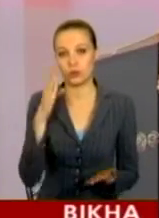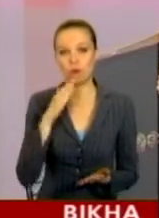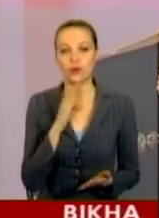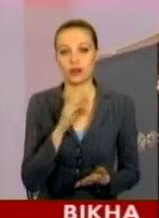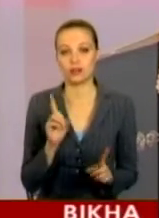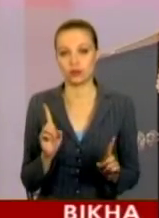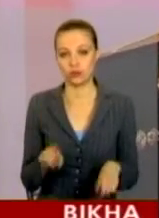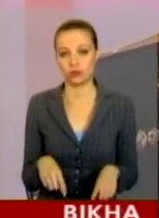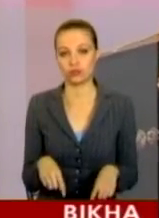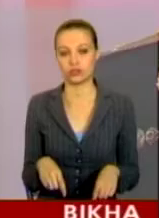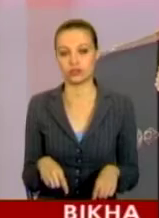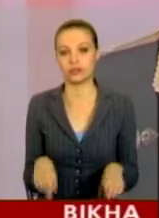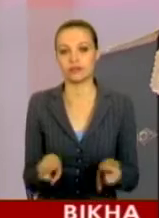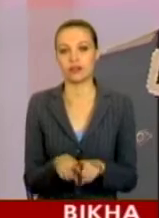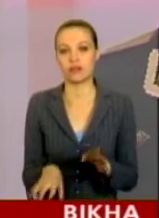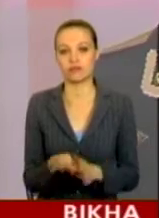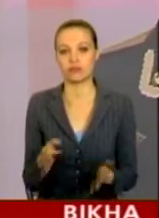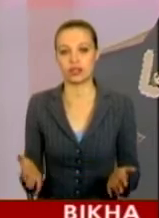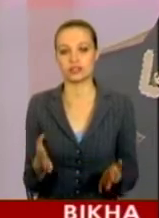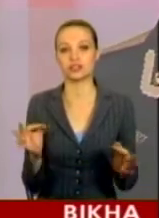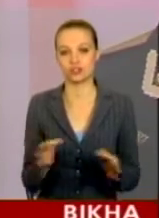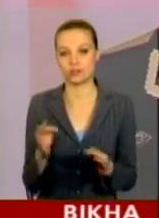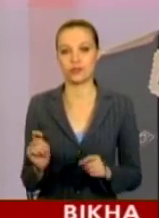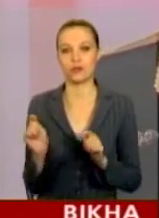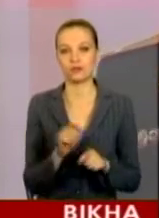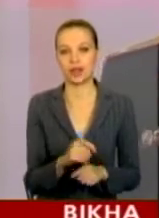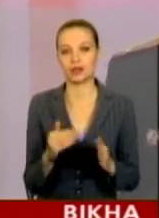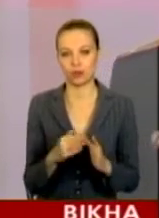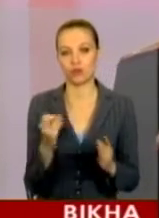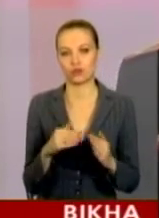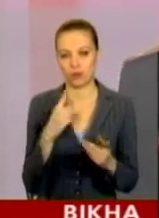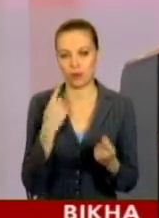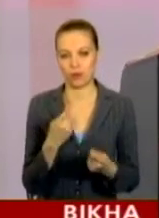теж... Так виходить, ну, нічого, приїдемо додому, ще там вдома